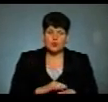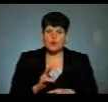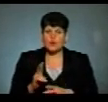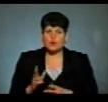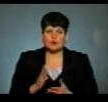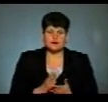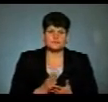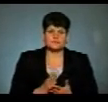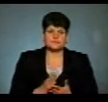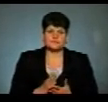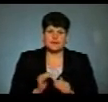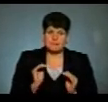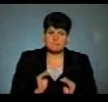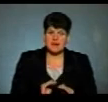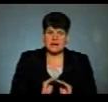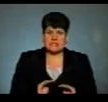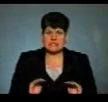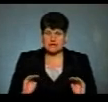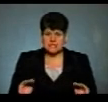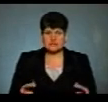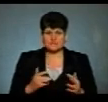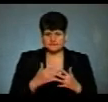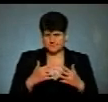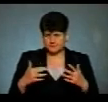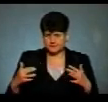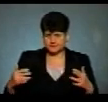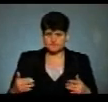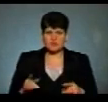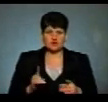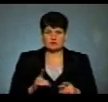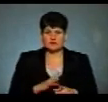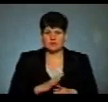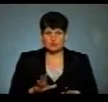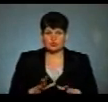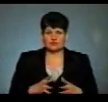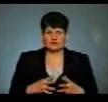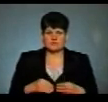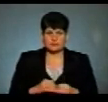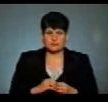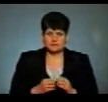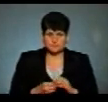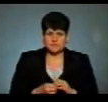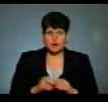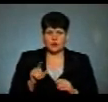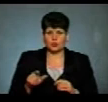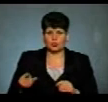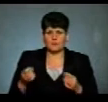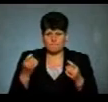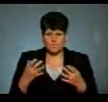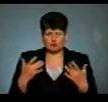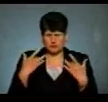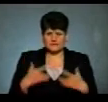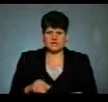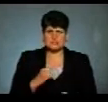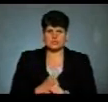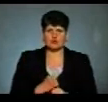яких малі діти і тому подібне. І щоб не наражати сім'ю, не наражати себе, люди звільнилися з